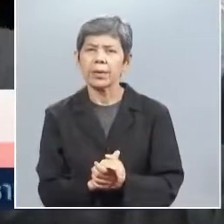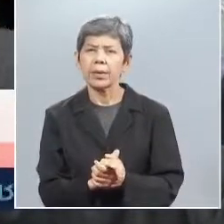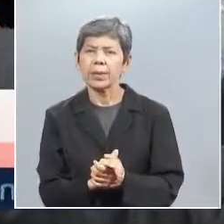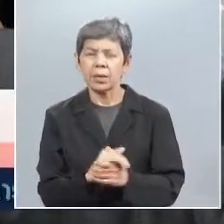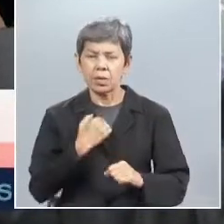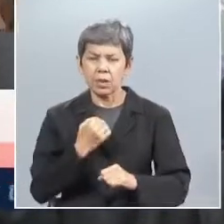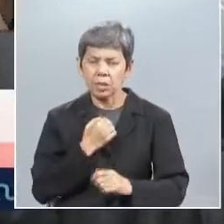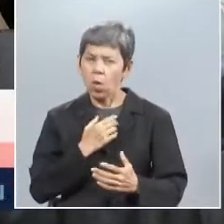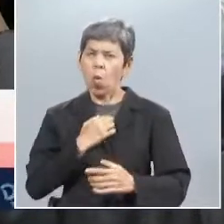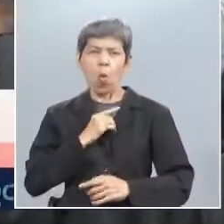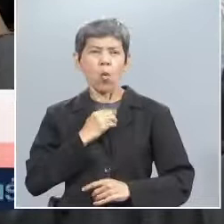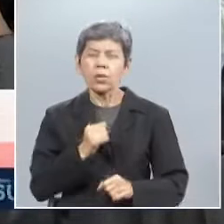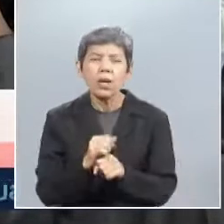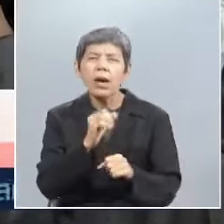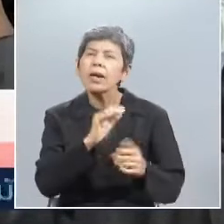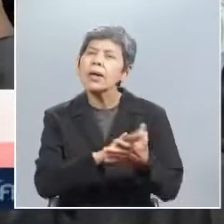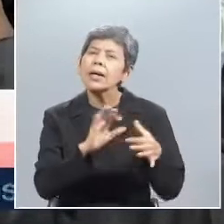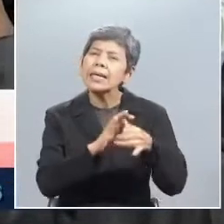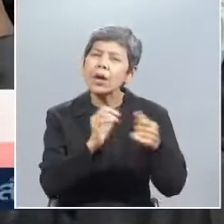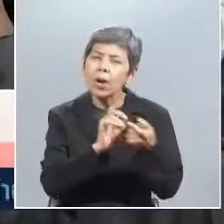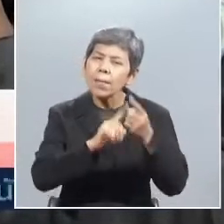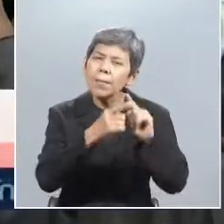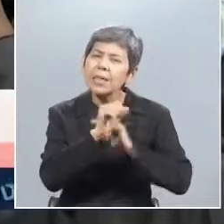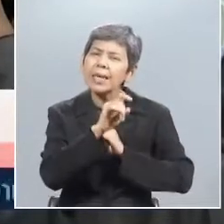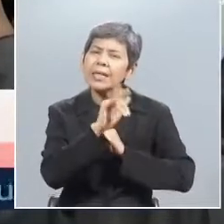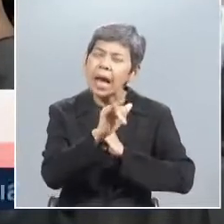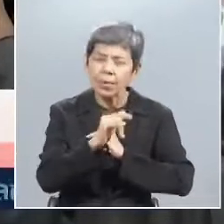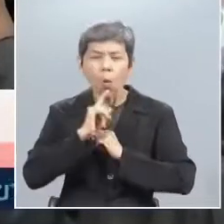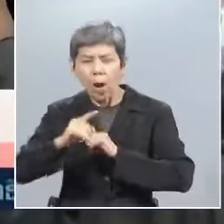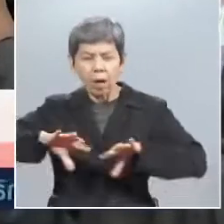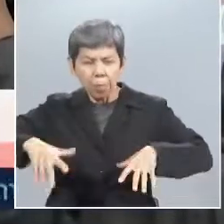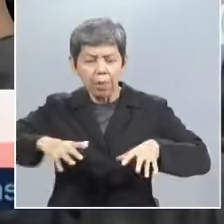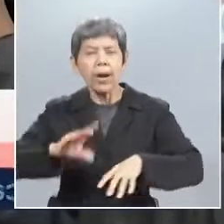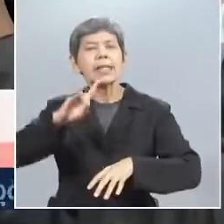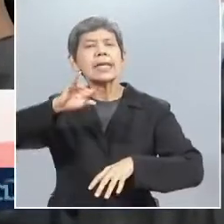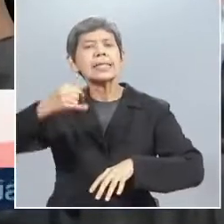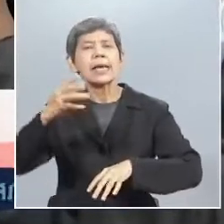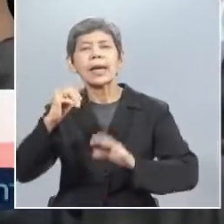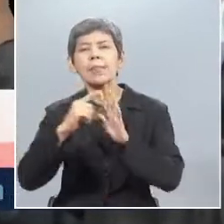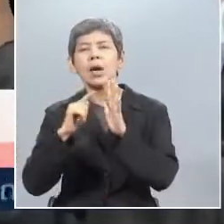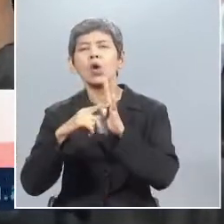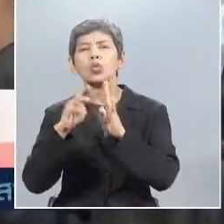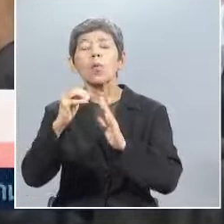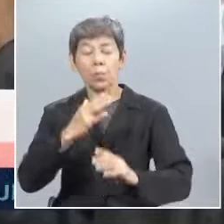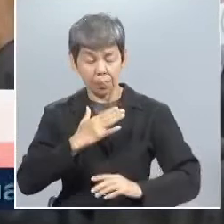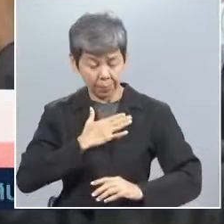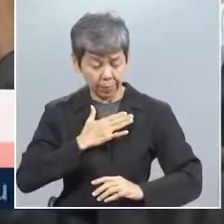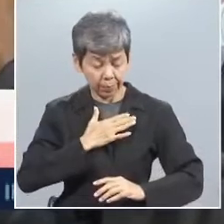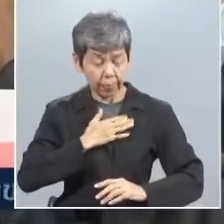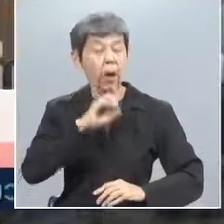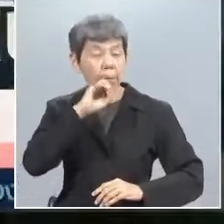เห็นออกมาขวดกรณีคุณจัก Siamเหมือนกับเคยหวดกรณี DJมะตูมคุณอนุทินก็บอกนะบอกว่า